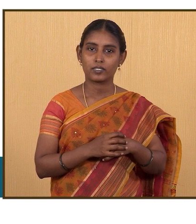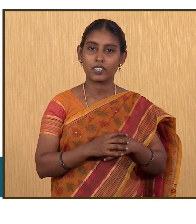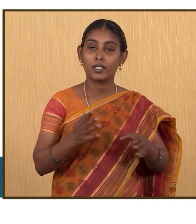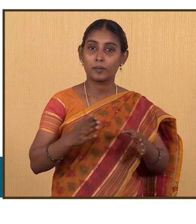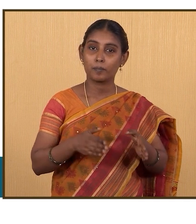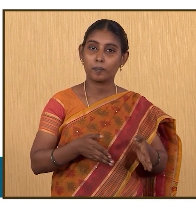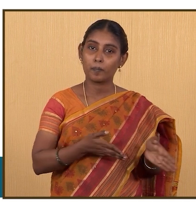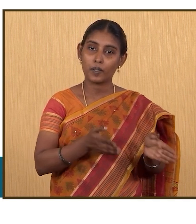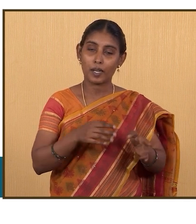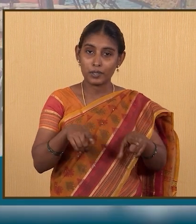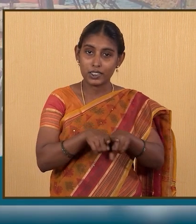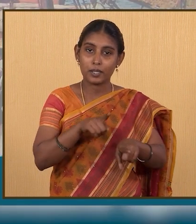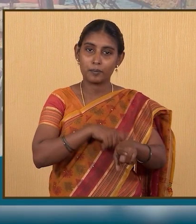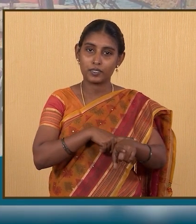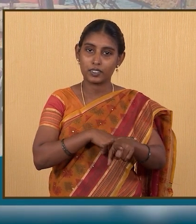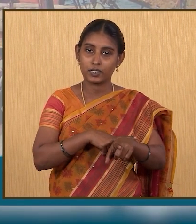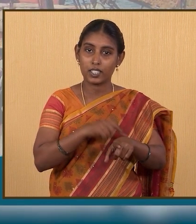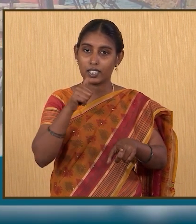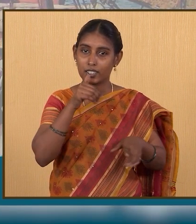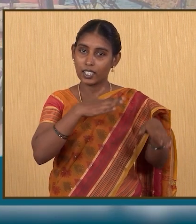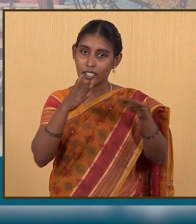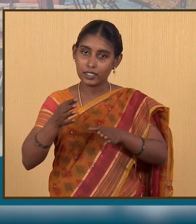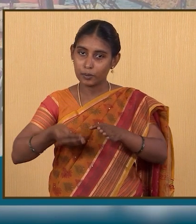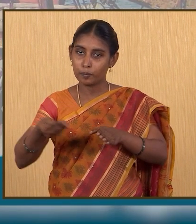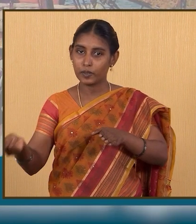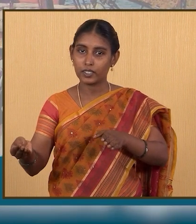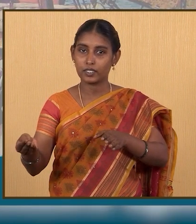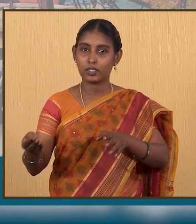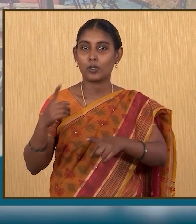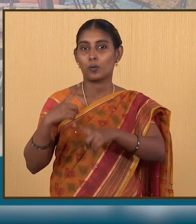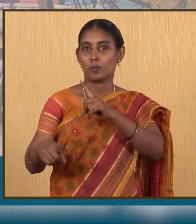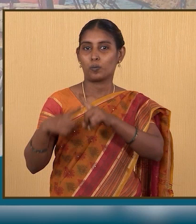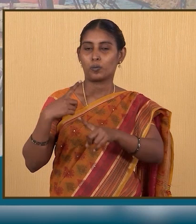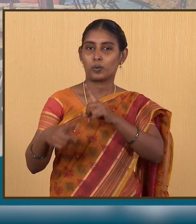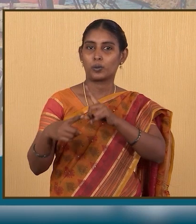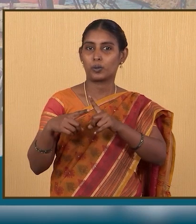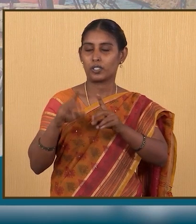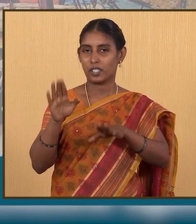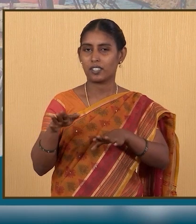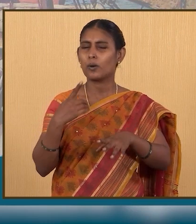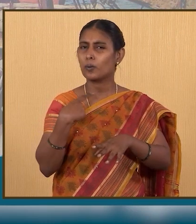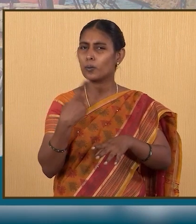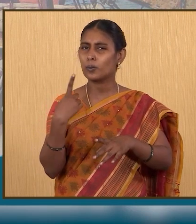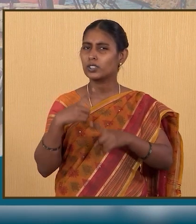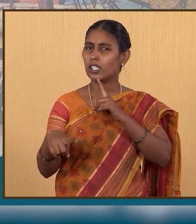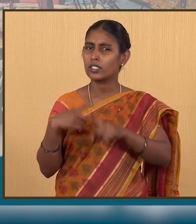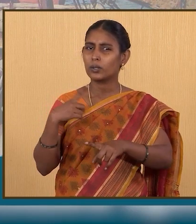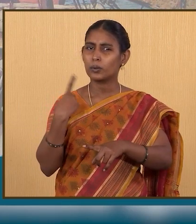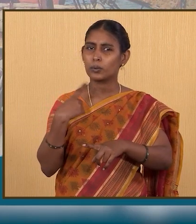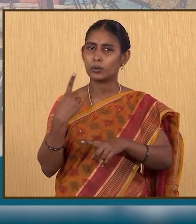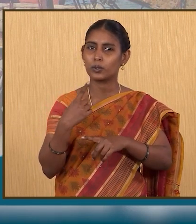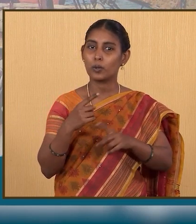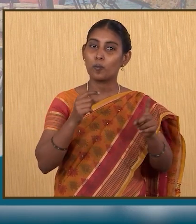அந்த காலகட்டத்தில் சூரத் பக்கத்தில், அதாவது மேற்கு கடற்கரை பகுதியில், சூரத் பக்கத்தில் ஒரு கடற்போர்